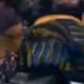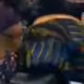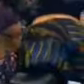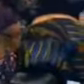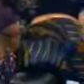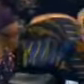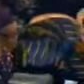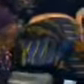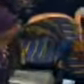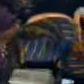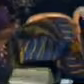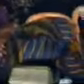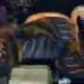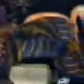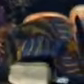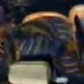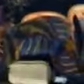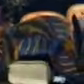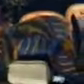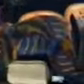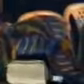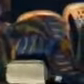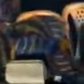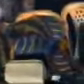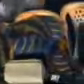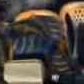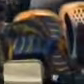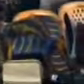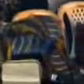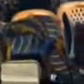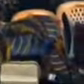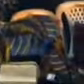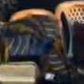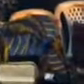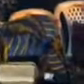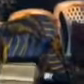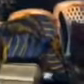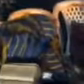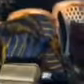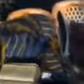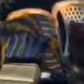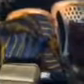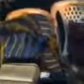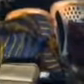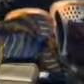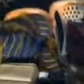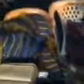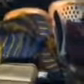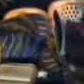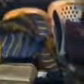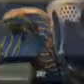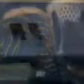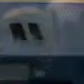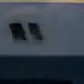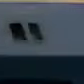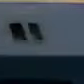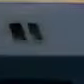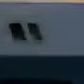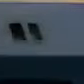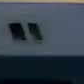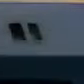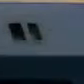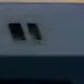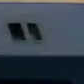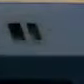voir cela francis maintenant verser 11 chapitres insiste versé en